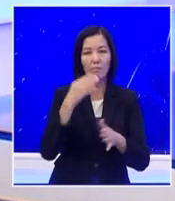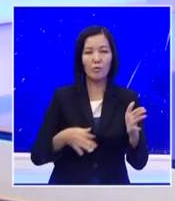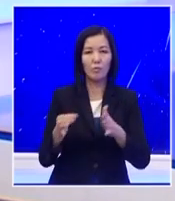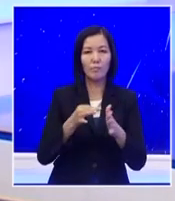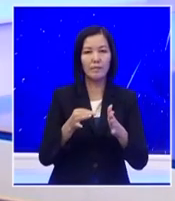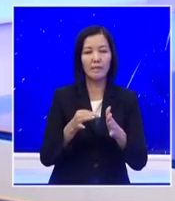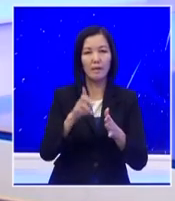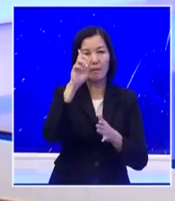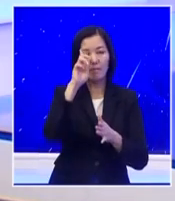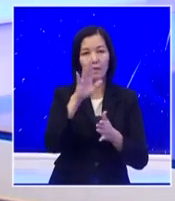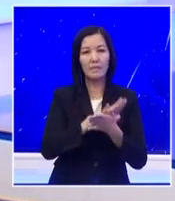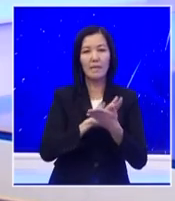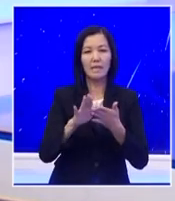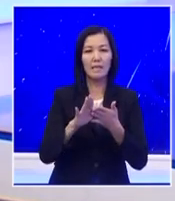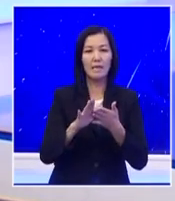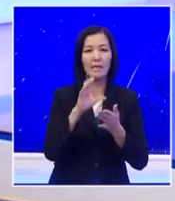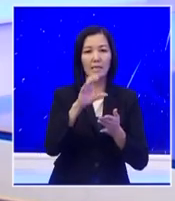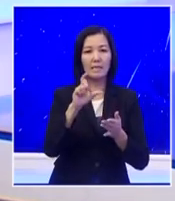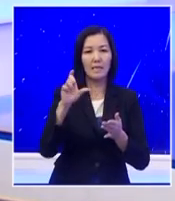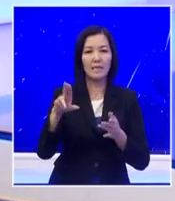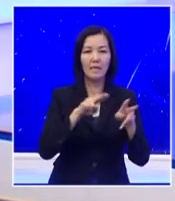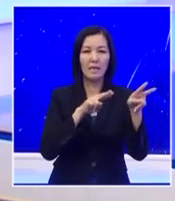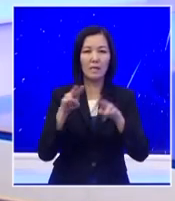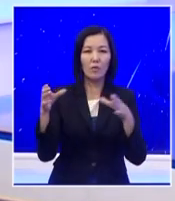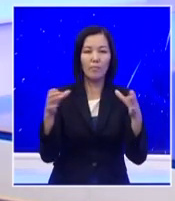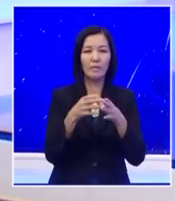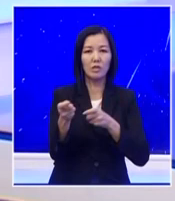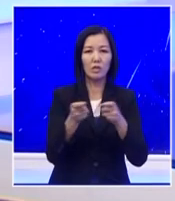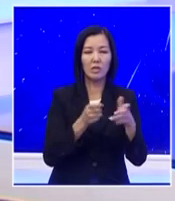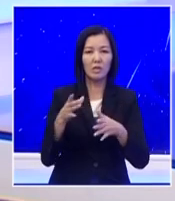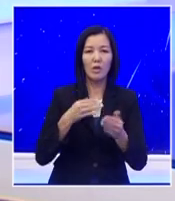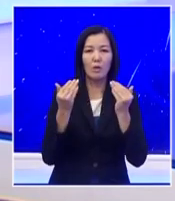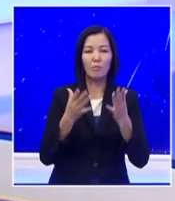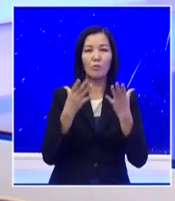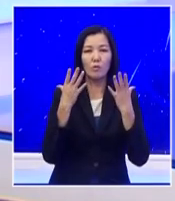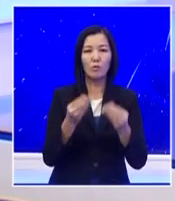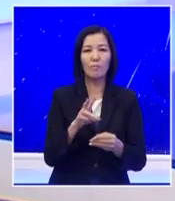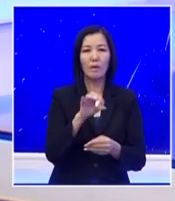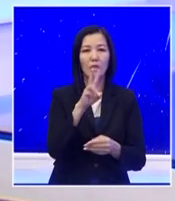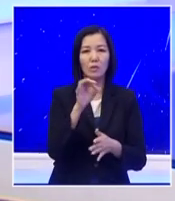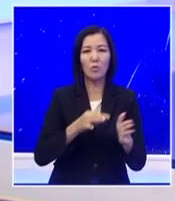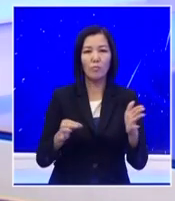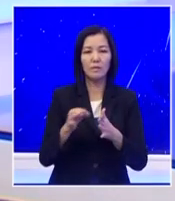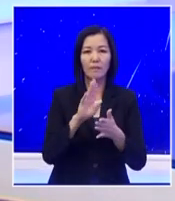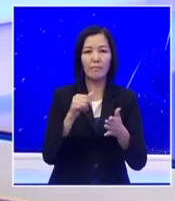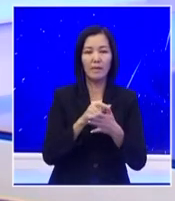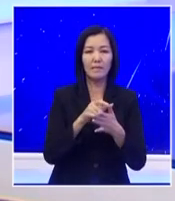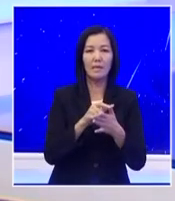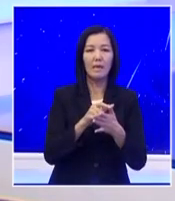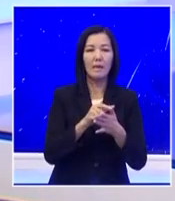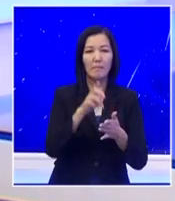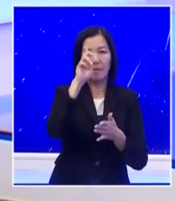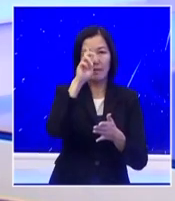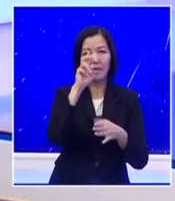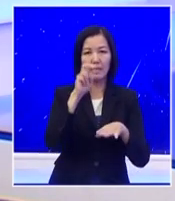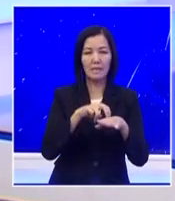Алматы облыстық мемлекеттік санитарлық-эпидемиологиялық қадағалау басқармасына жетекшілік етті. Бүгінге дейін Маңғыстау Маңғыстау облысында бас мемлекеттік